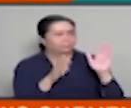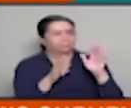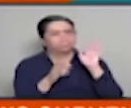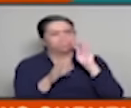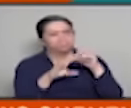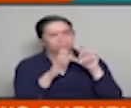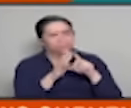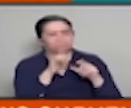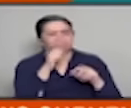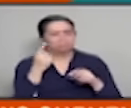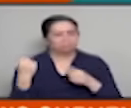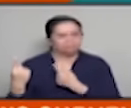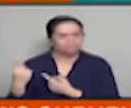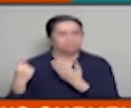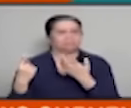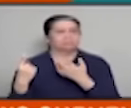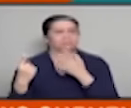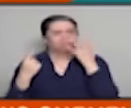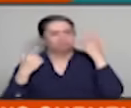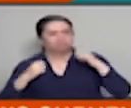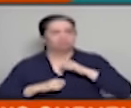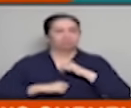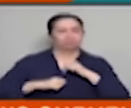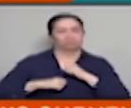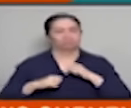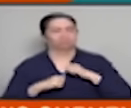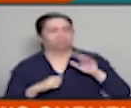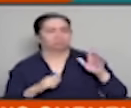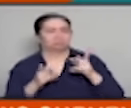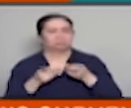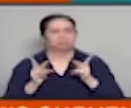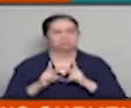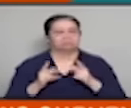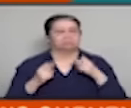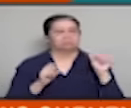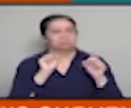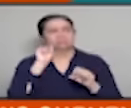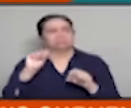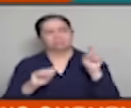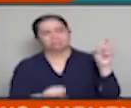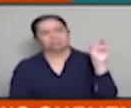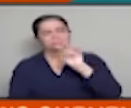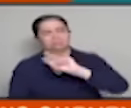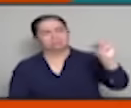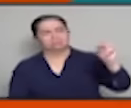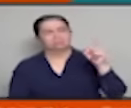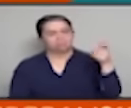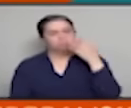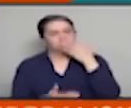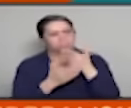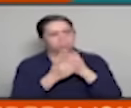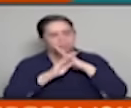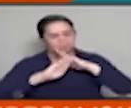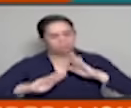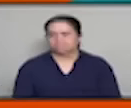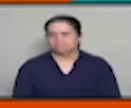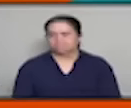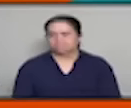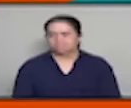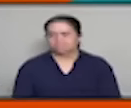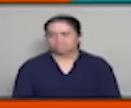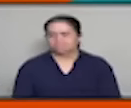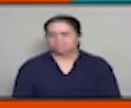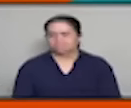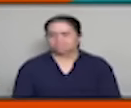hindi lang daw po pala sa kanila. Nasisiga-sigaan daw palagi dyan sa inyong lugar, tinalo ka pa. E buti ka pa raw at tahimik ang tao, chairman.